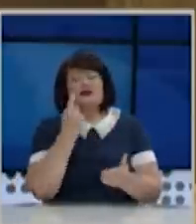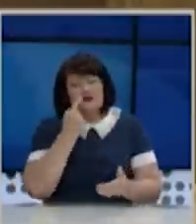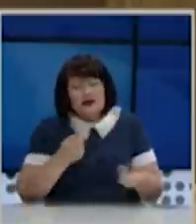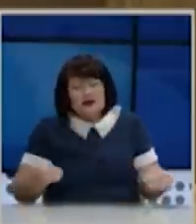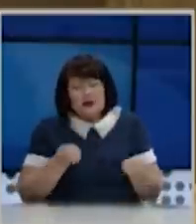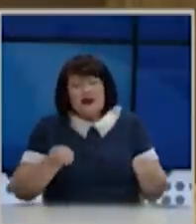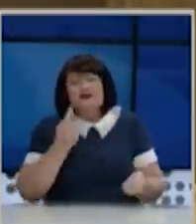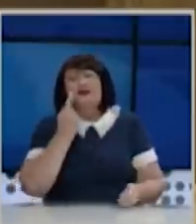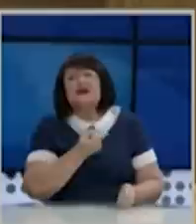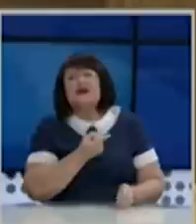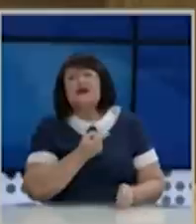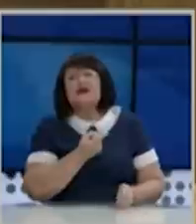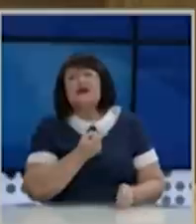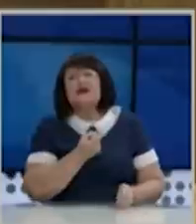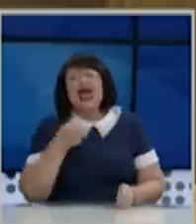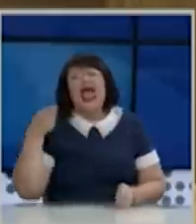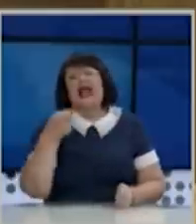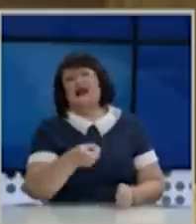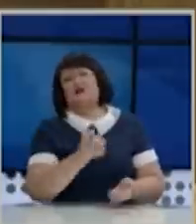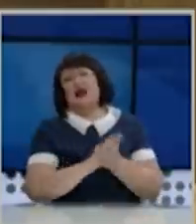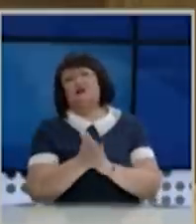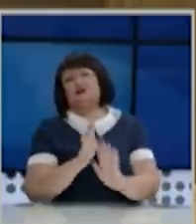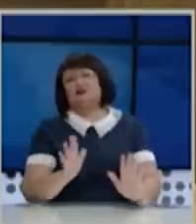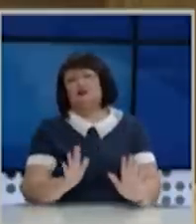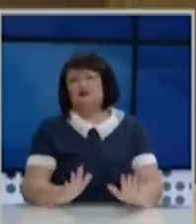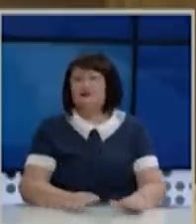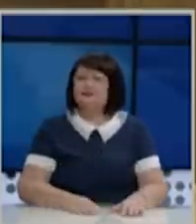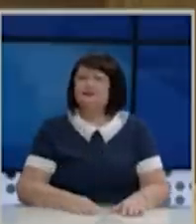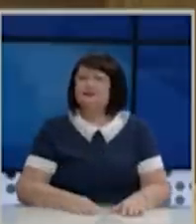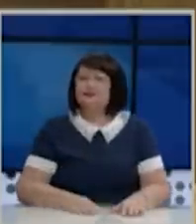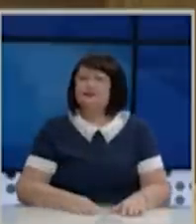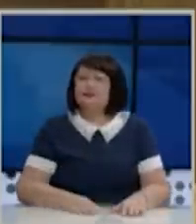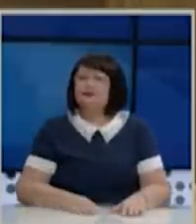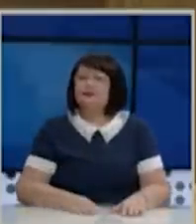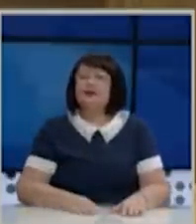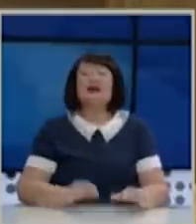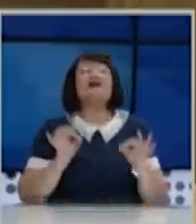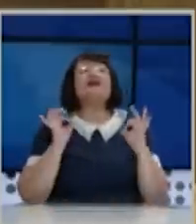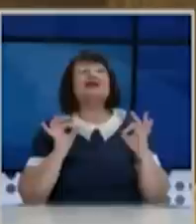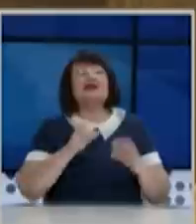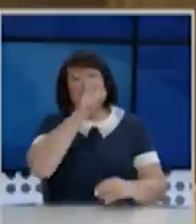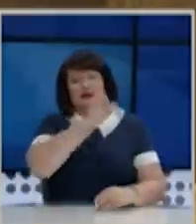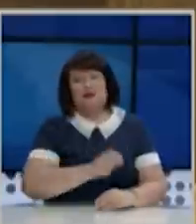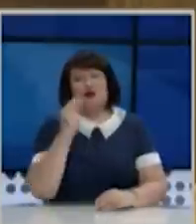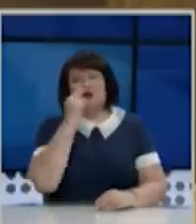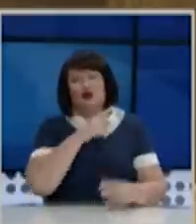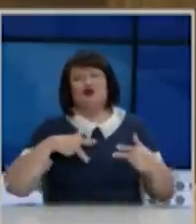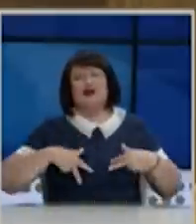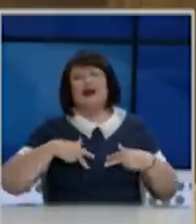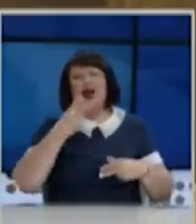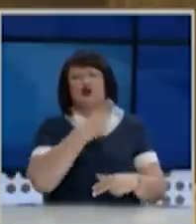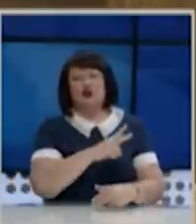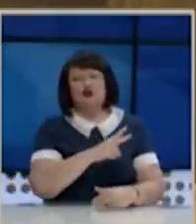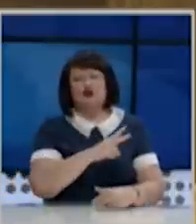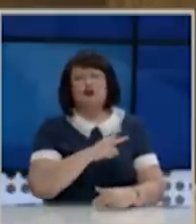πράξη ότι είναι εγκληματική. Άλλωστε, και εσείς και το κράτος σας και με τους άλλους, είστε